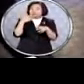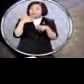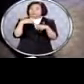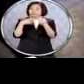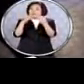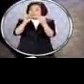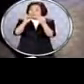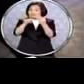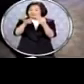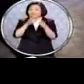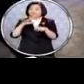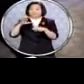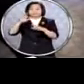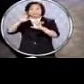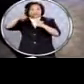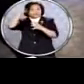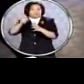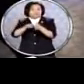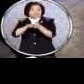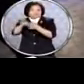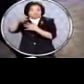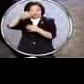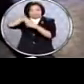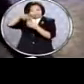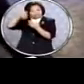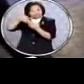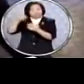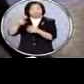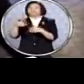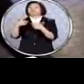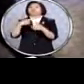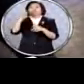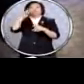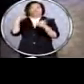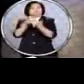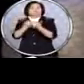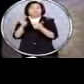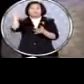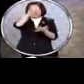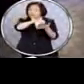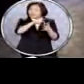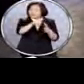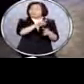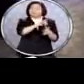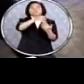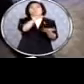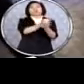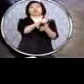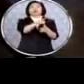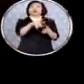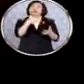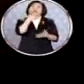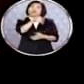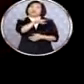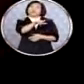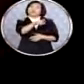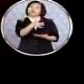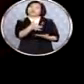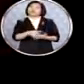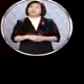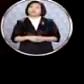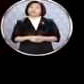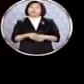对总统直选的，可是2008年你是总统直选最大的受益者，所以我觉得这是你